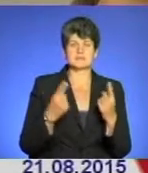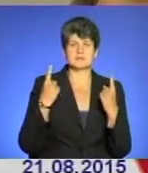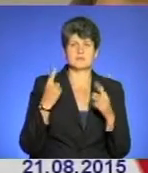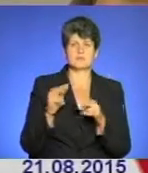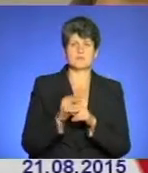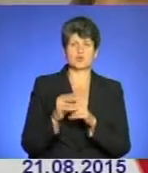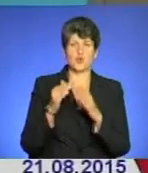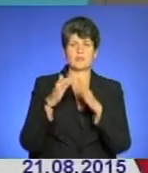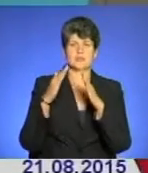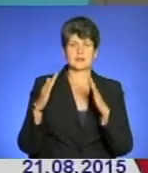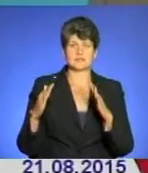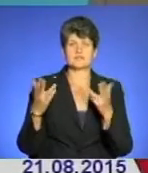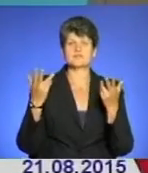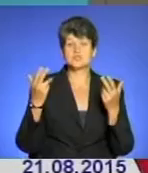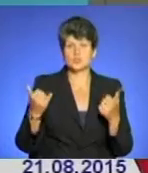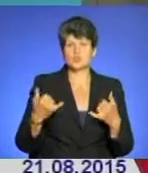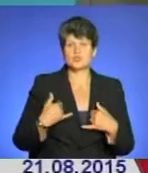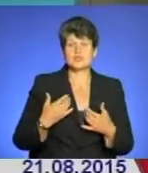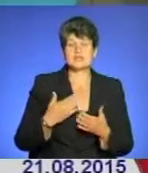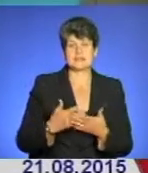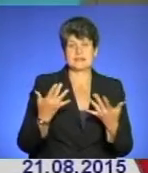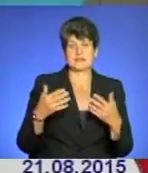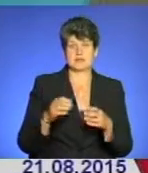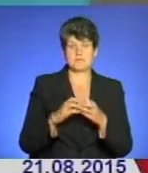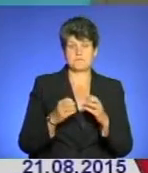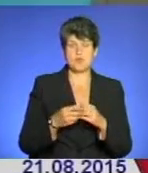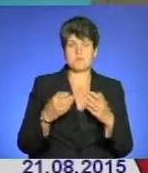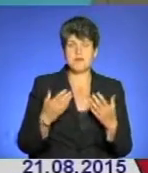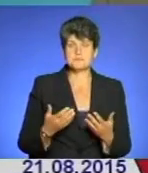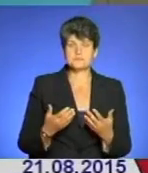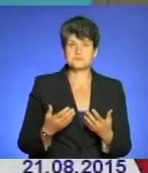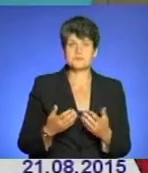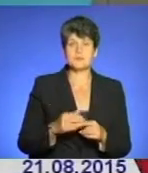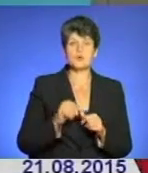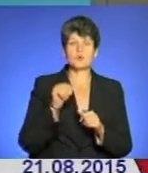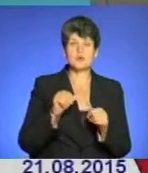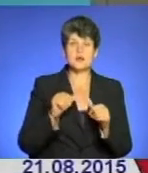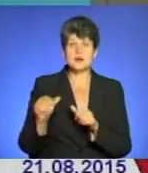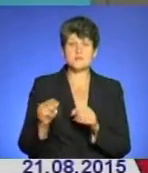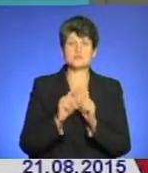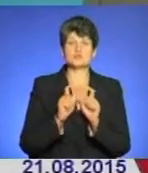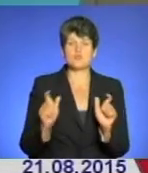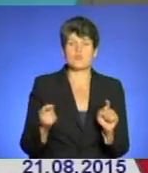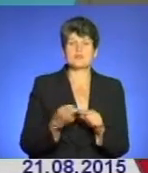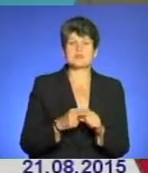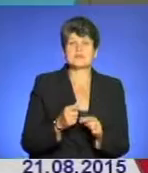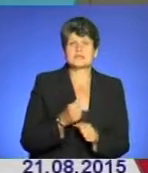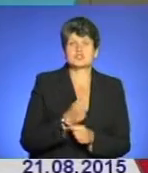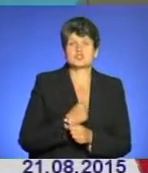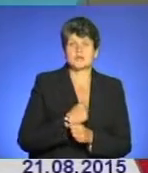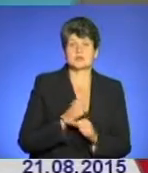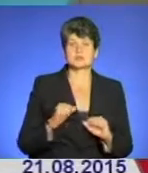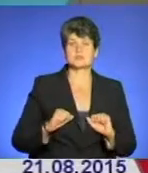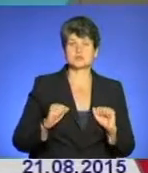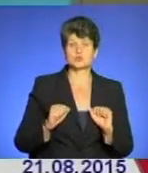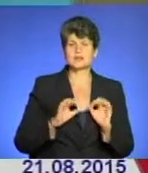дахів. Звичайно, в нас є декілька проблем. По деяких школах це, на жаль, так зусиллями